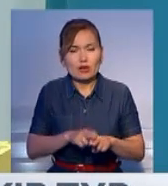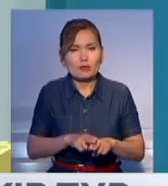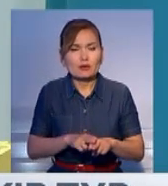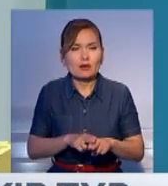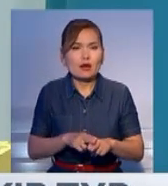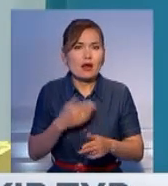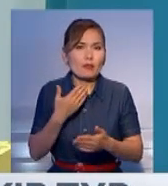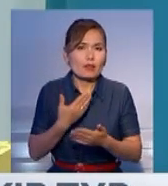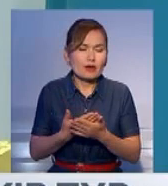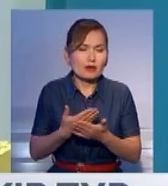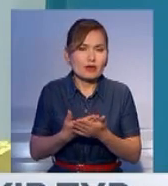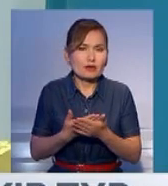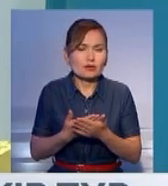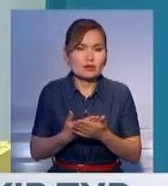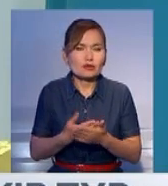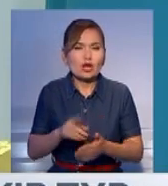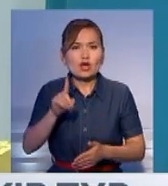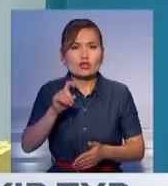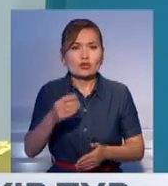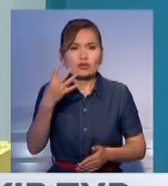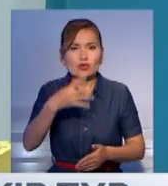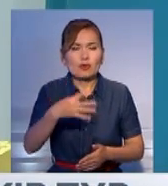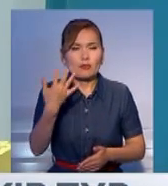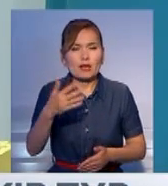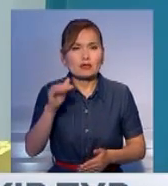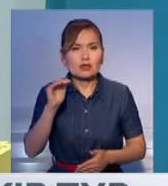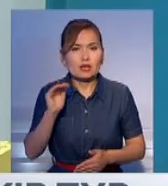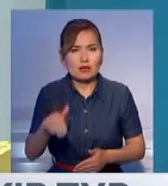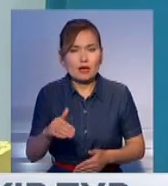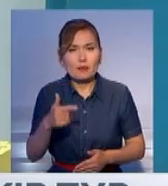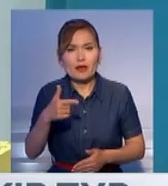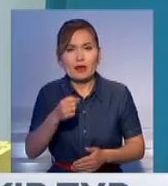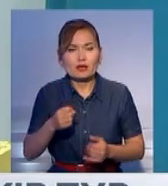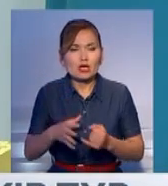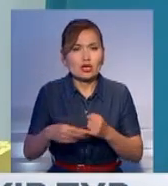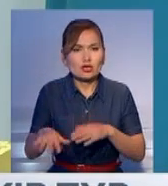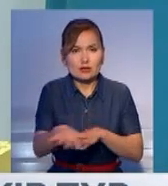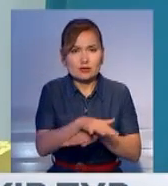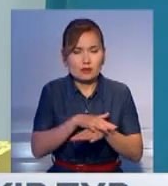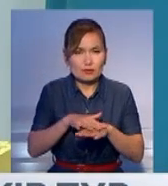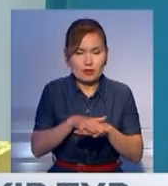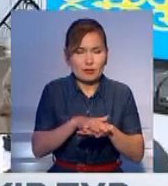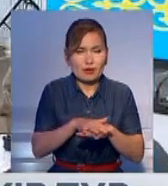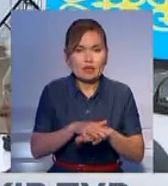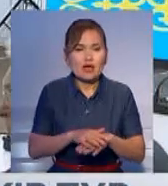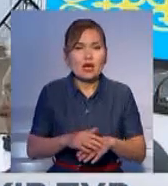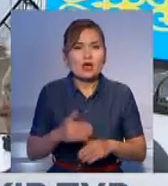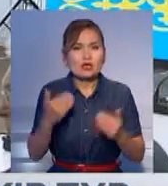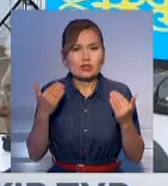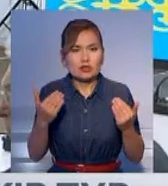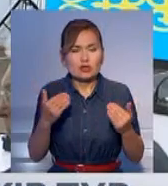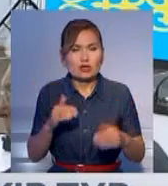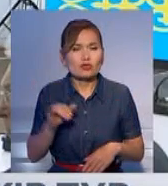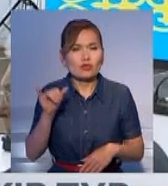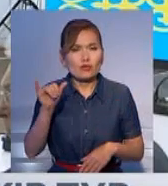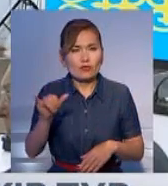примерно 145 тысяч гектаров земли. Сейчас у вас